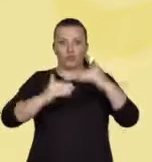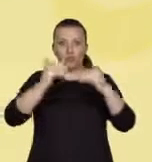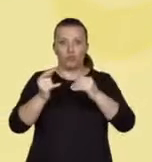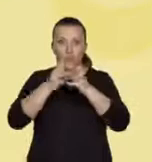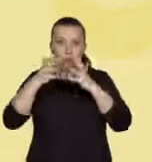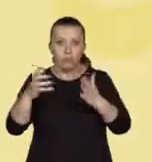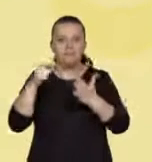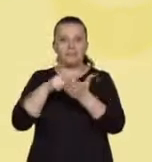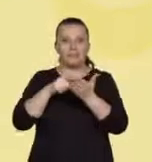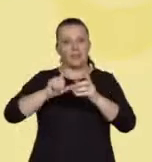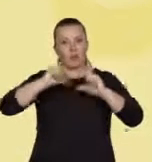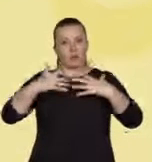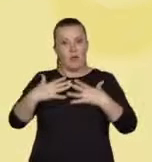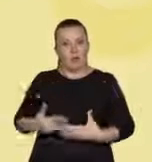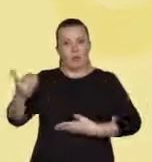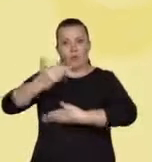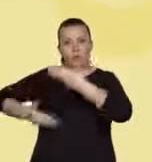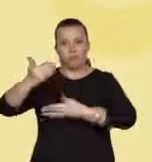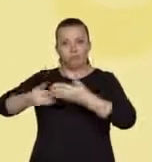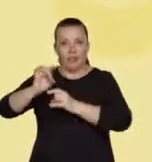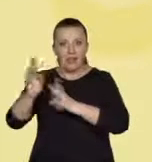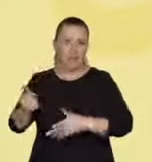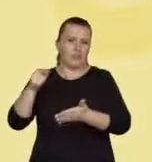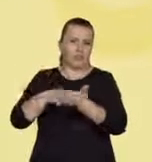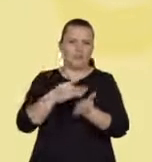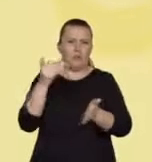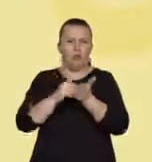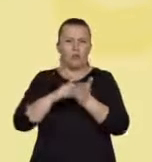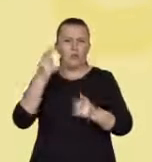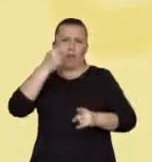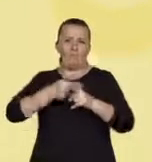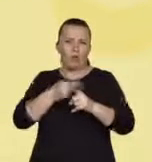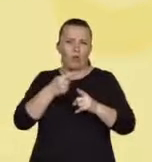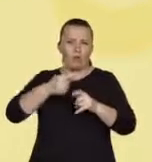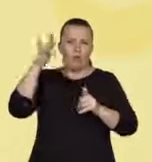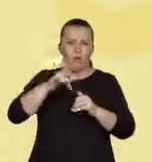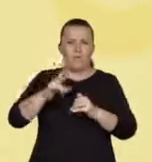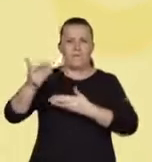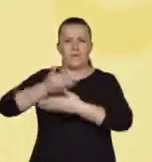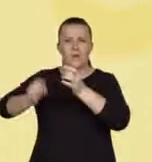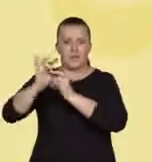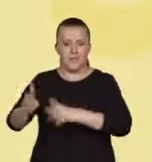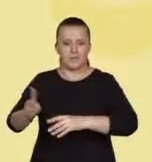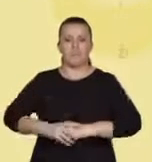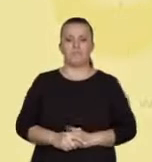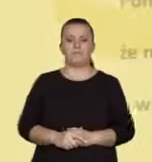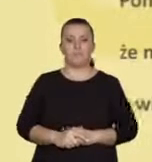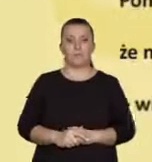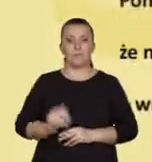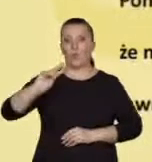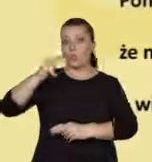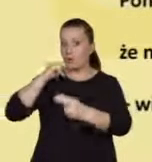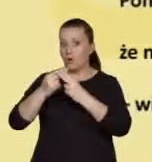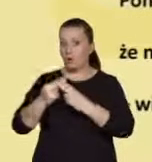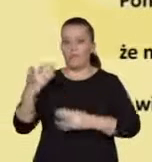ciała, w związku z czym wymiana gazowa zachodzi efektywnie i nie mają narządów służących do wymiany gazowej. A oto druga z